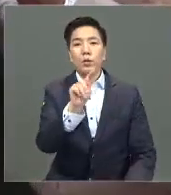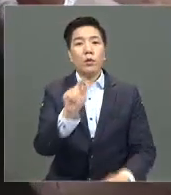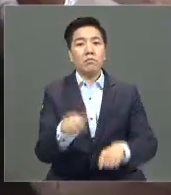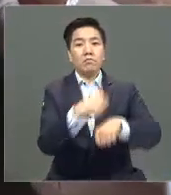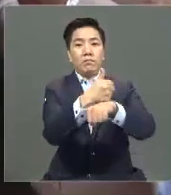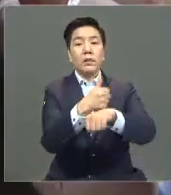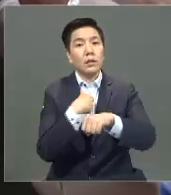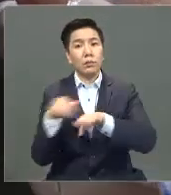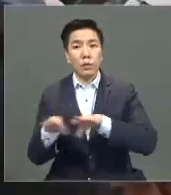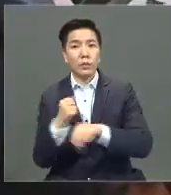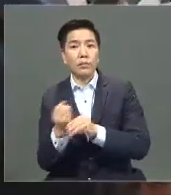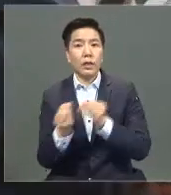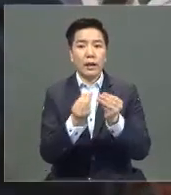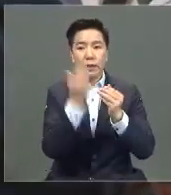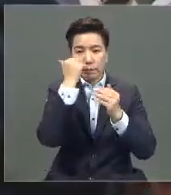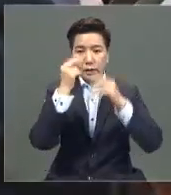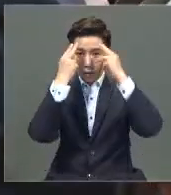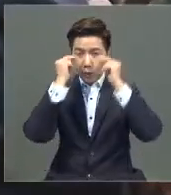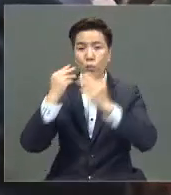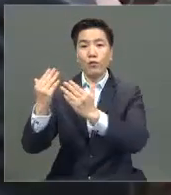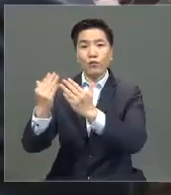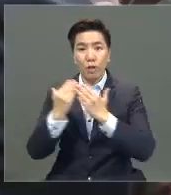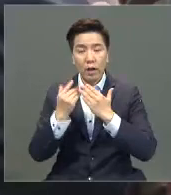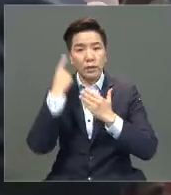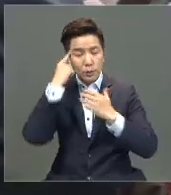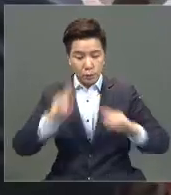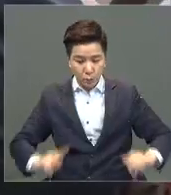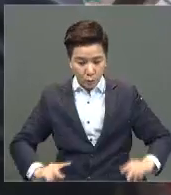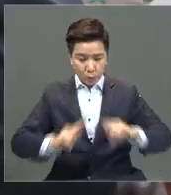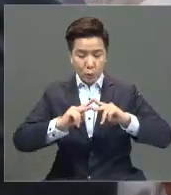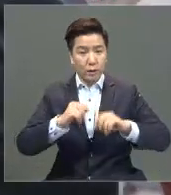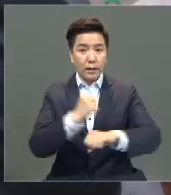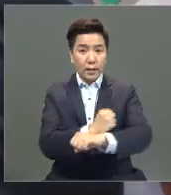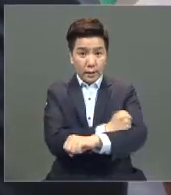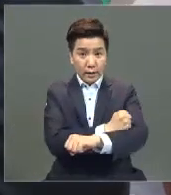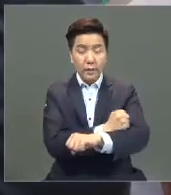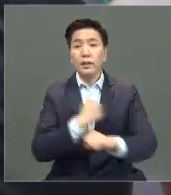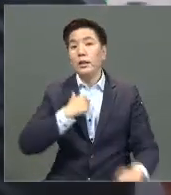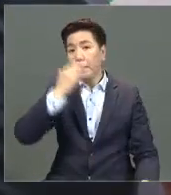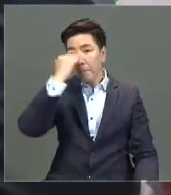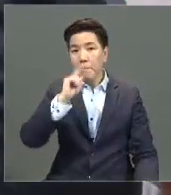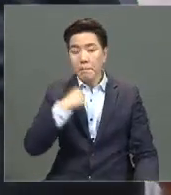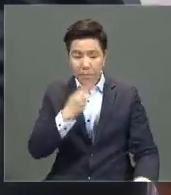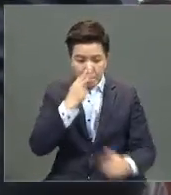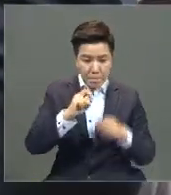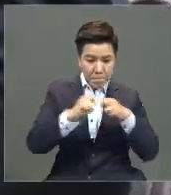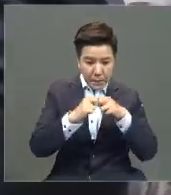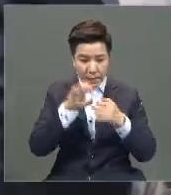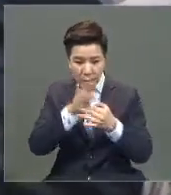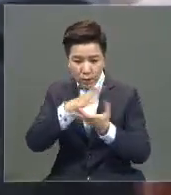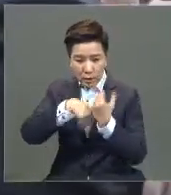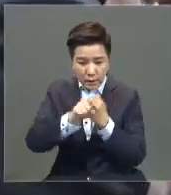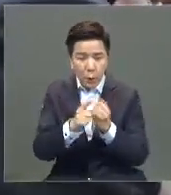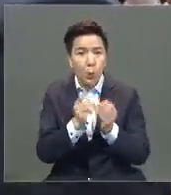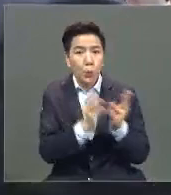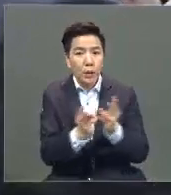างเต็มที่เนื่องจากท่านนายกรัฐมนตรีเองก็ฝากความหวังกับกระทรวงแรงงานไว้มากนะคะว่าจะเข้ามาช่วยแก้ปัญหาเศรษฐกิจ